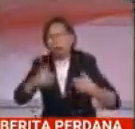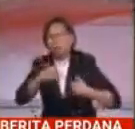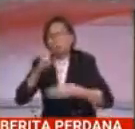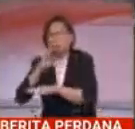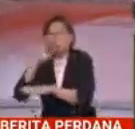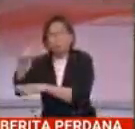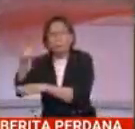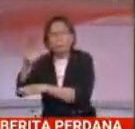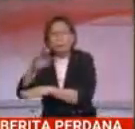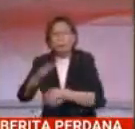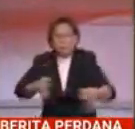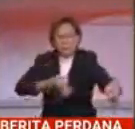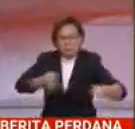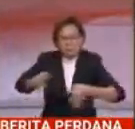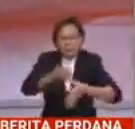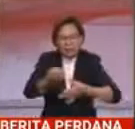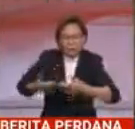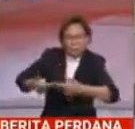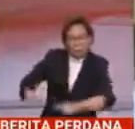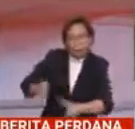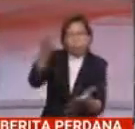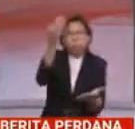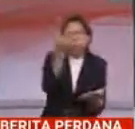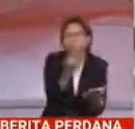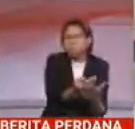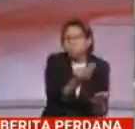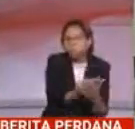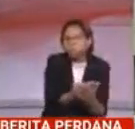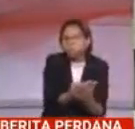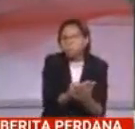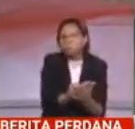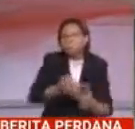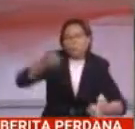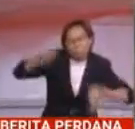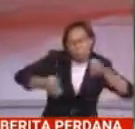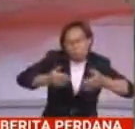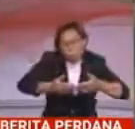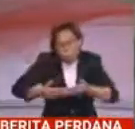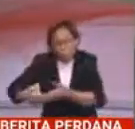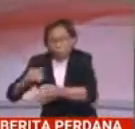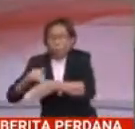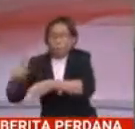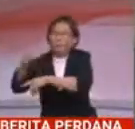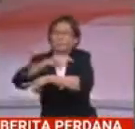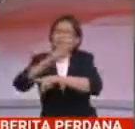mengenai keterangan ataupun kebenaran bukti. Prosiding bersambung Khamis ini.